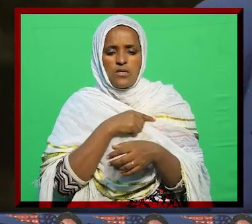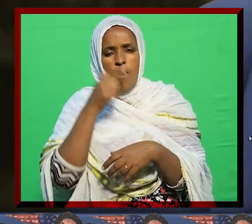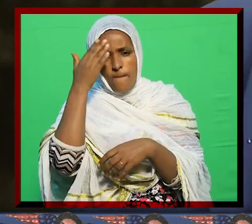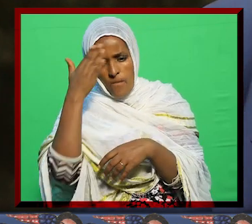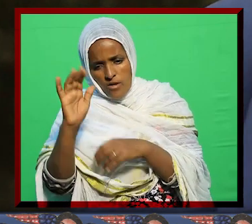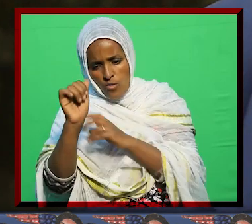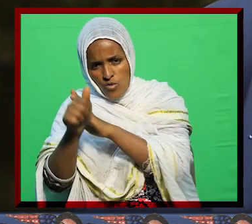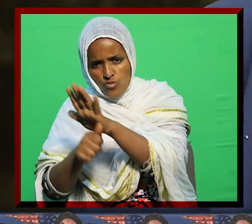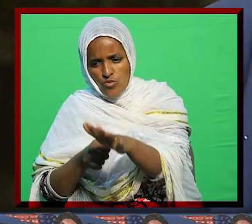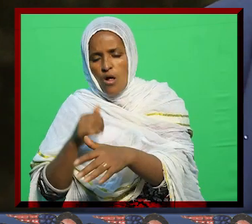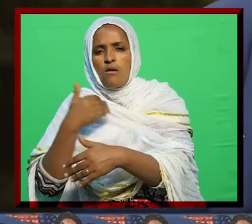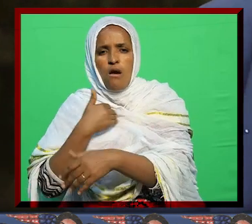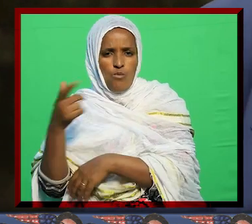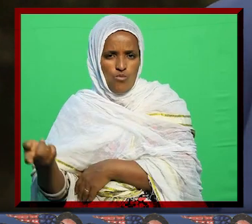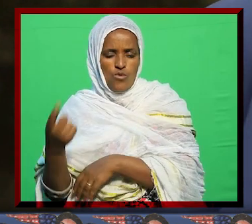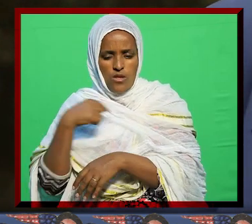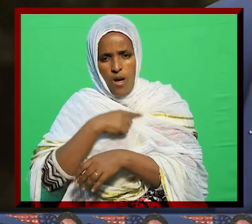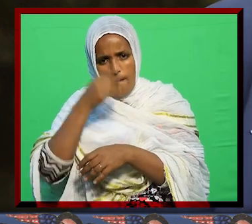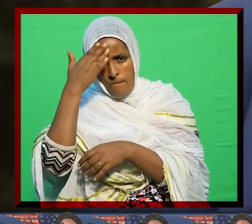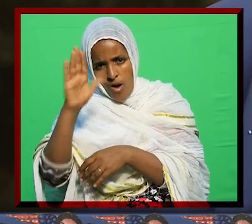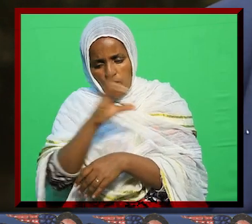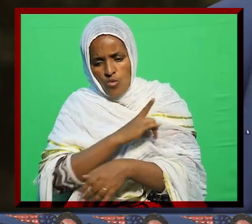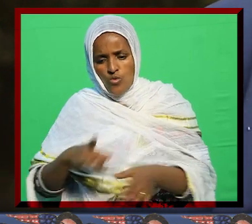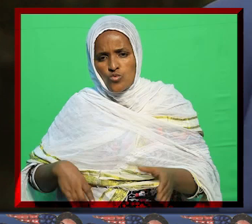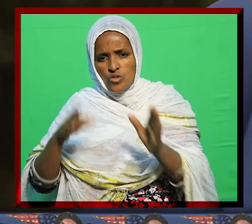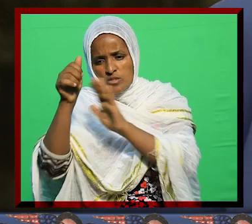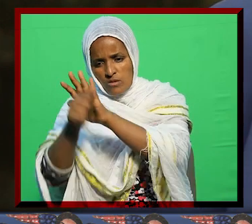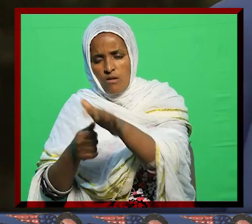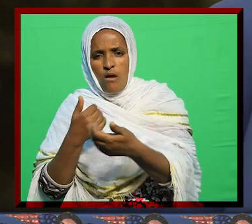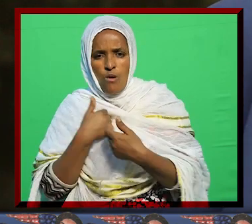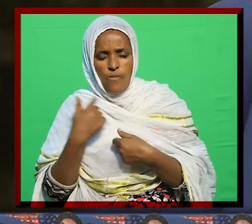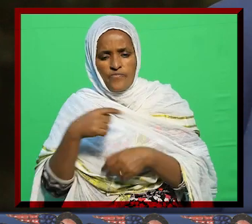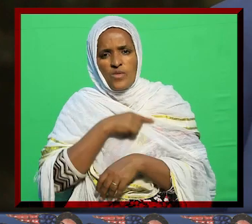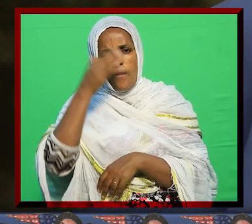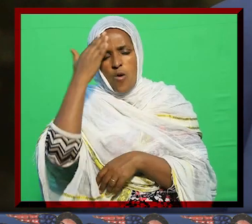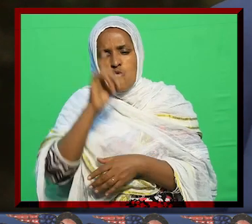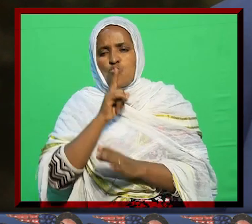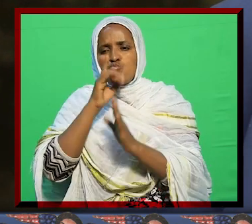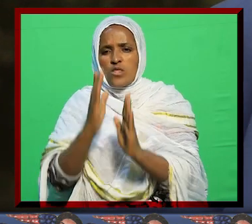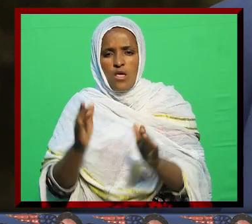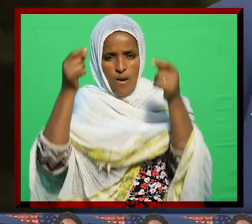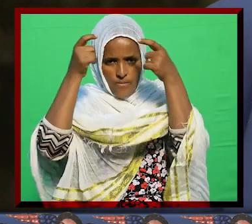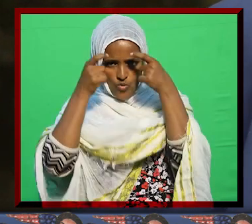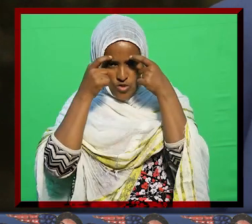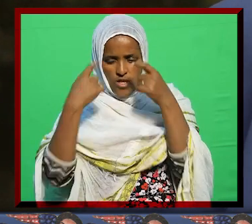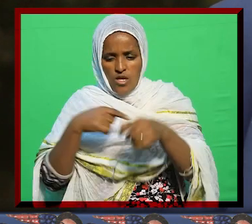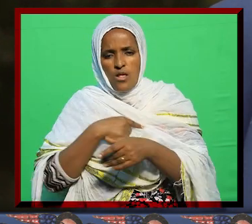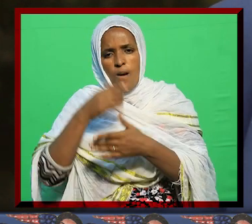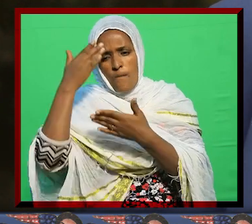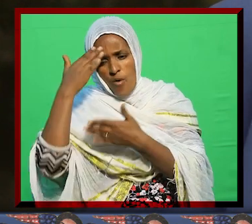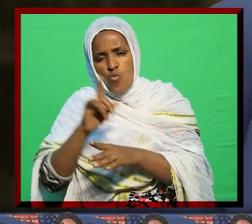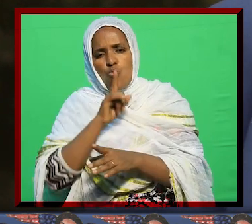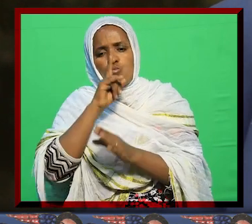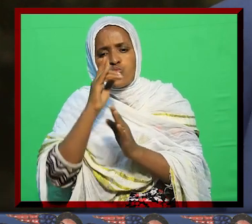እኛ ማናቃቸው ስውራን እኛ ማናቃቸው መእመናን እኛ ማናቃቸው ኡነተኞቹ መነኮሳት እኛ